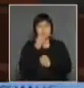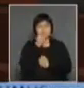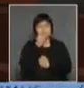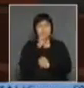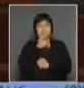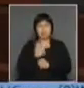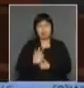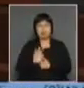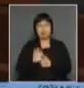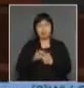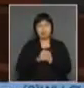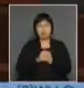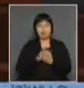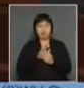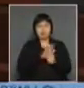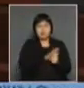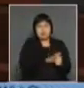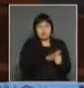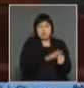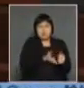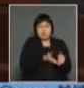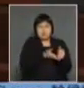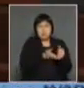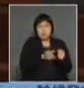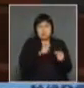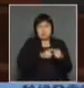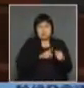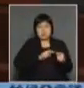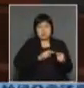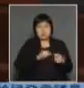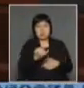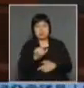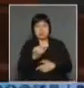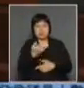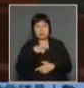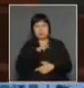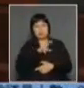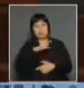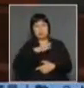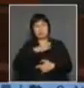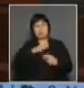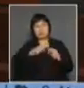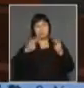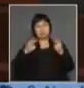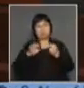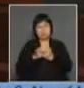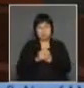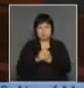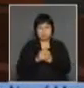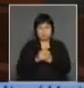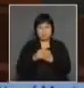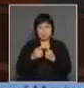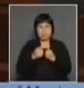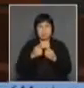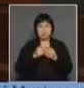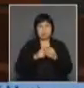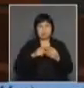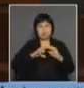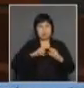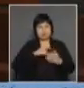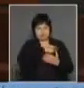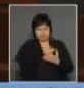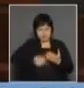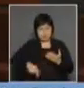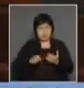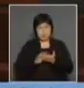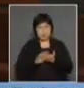姑息是否會養奸呢？且看事態發展。但是民主派議員缺乏明辨是非